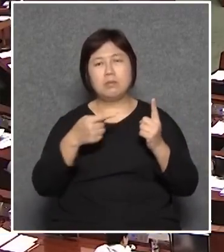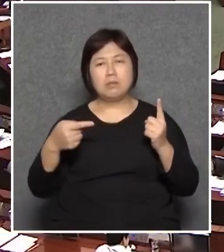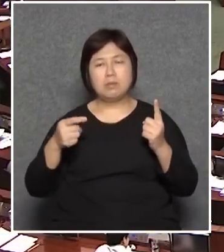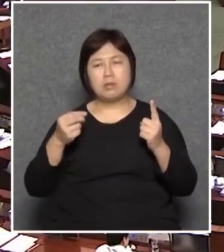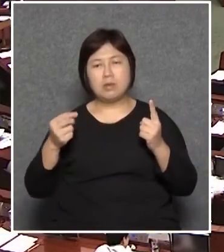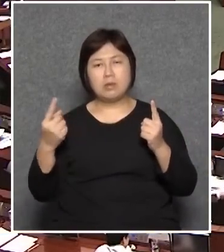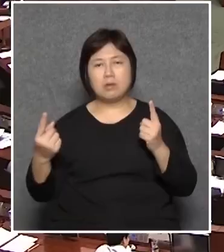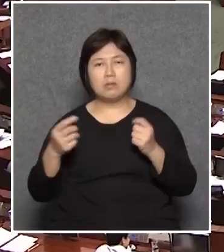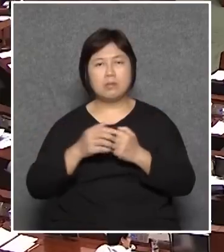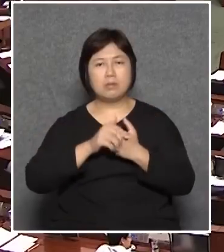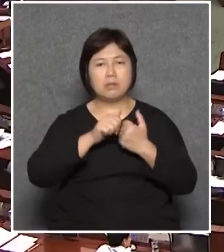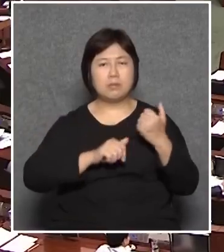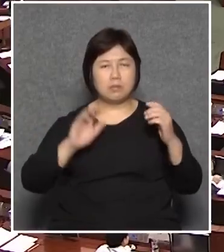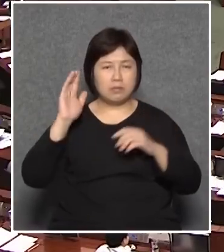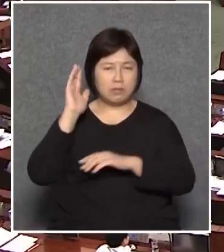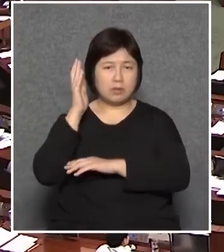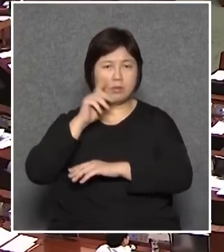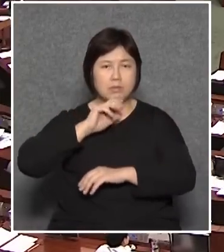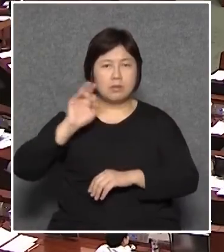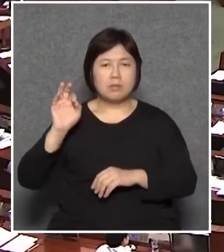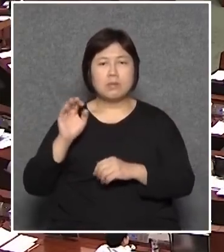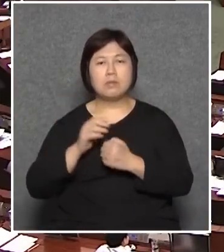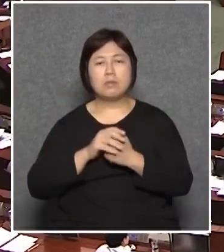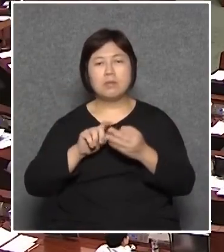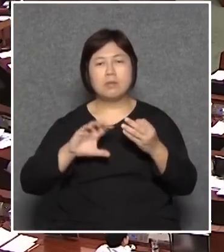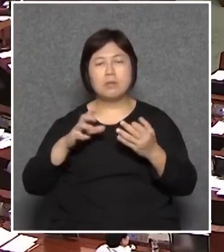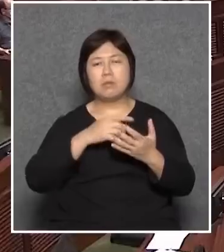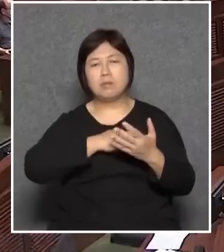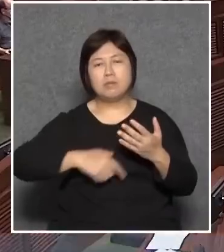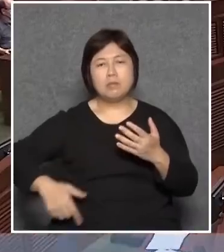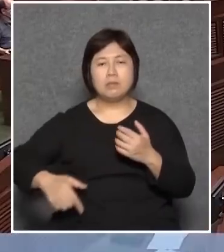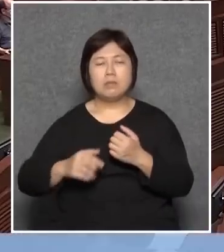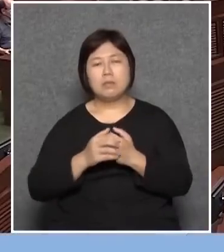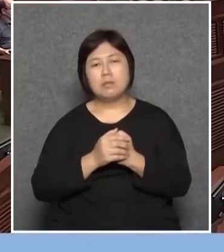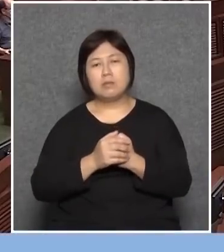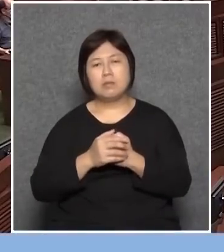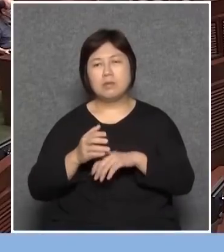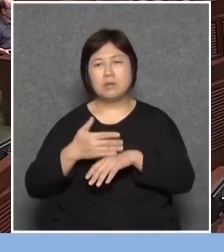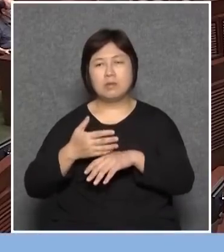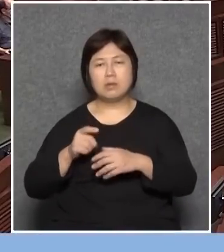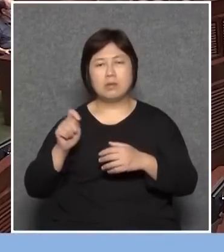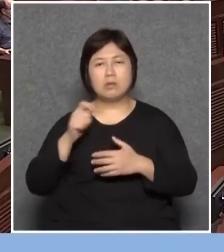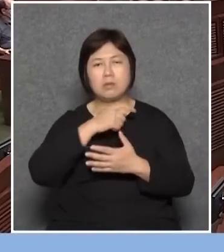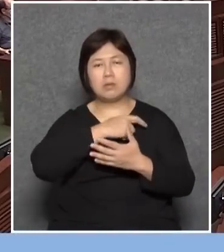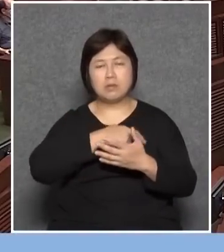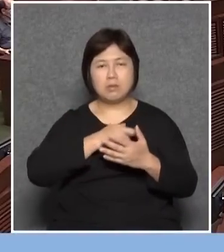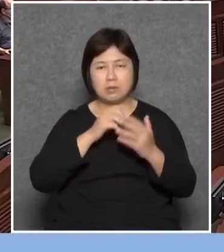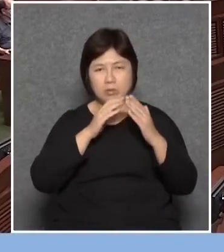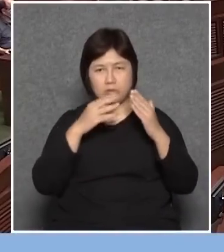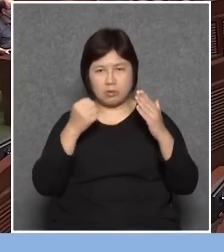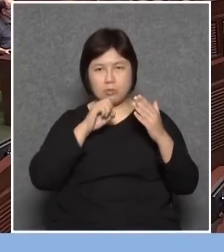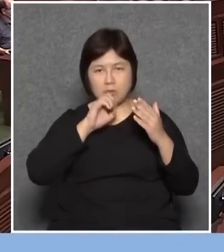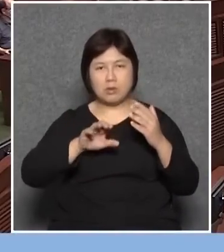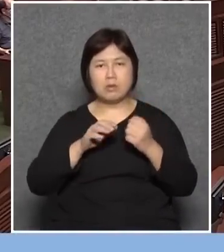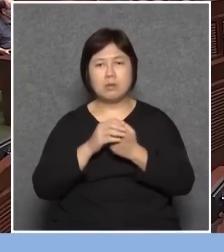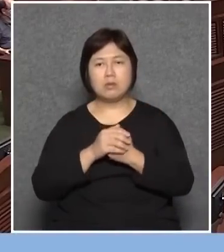第1至4、6至11及13至71条。 有冇委员要发言？黄毓民议员。 主席，头先谭志源局长咧就话。呢、这個